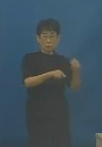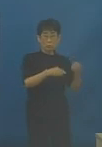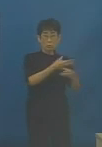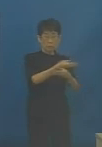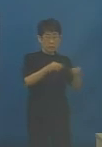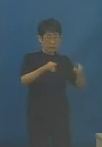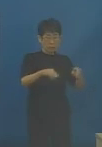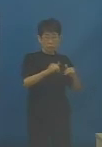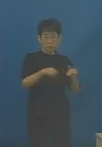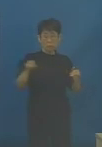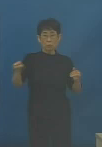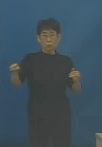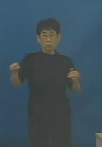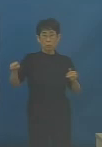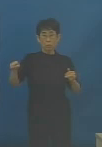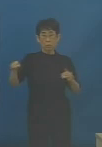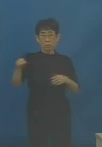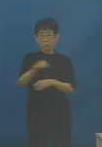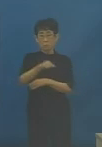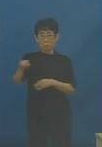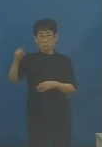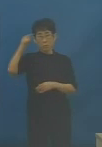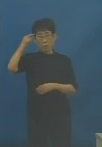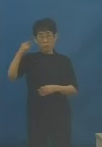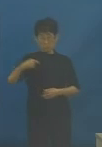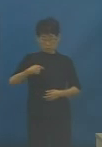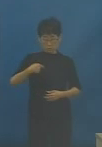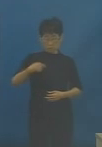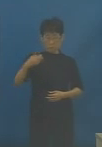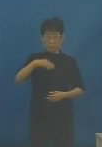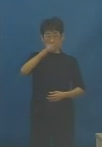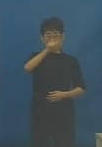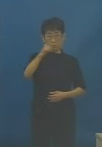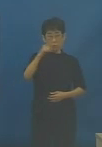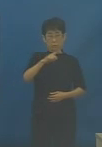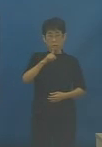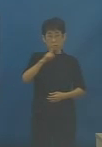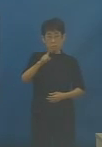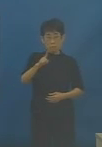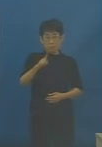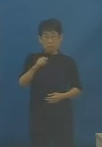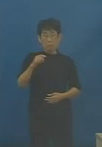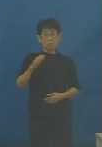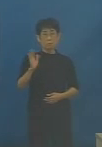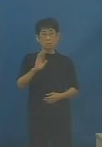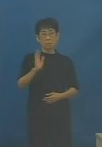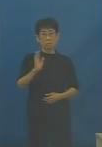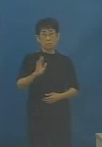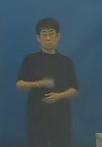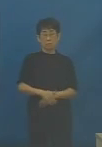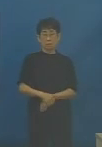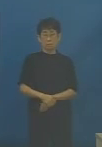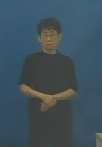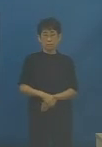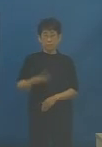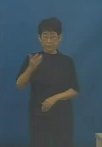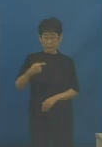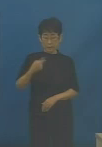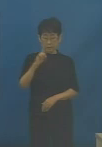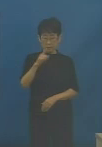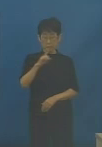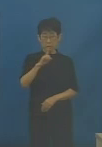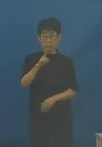ので、ちょっと私がいいの悪いのっていうもんではないかとは思いますが、ただ一つ申し上げなければいけないの